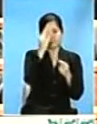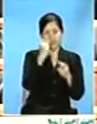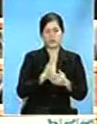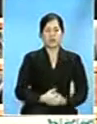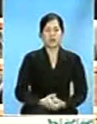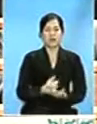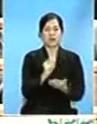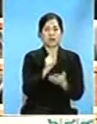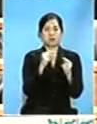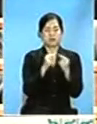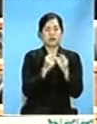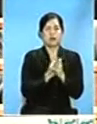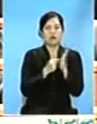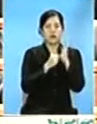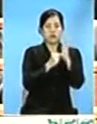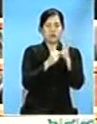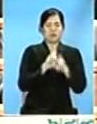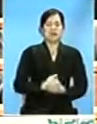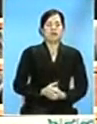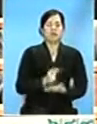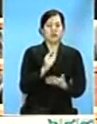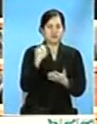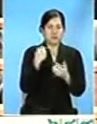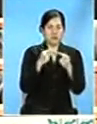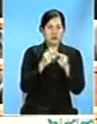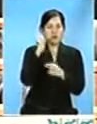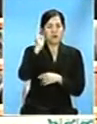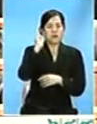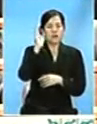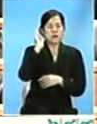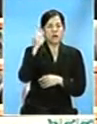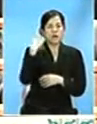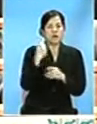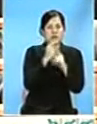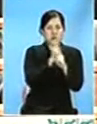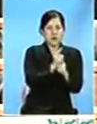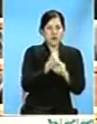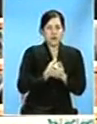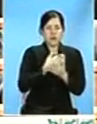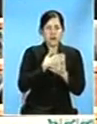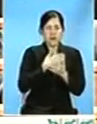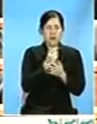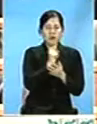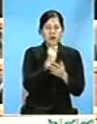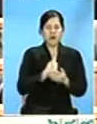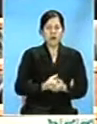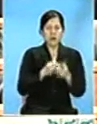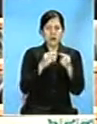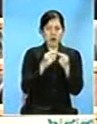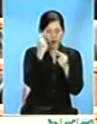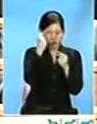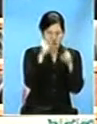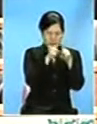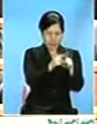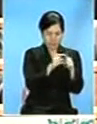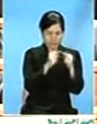อีกประเด็นหนึ่งนะครับที่ผมได้แปรยติในส่วนนี้นั้นนะครับก็เพื่อให้สอดคล้องกับความเห็นของคณะ